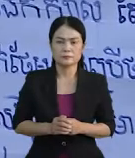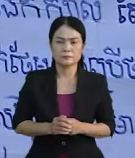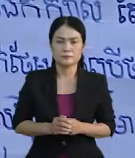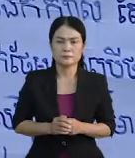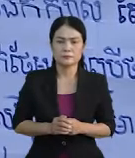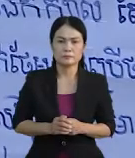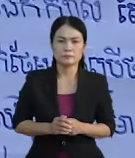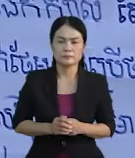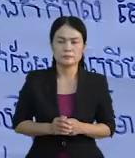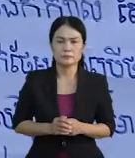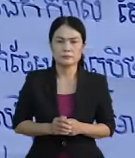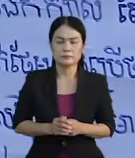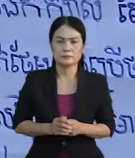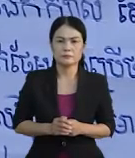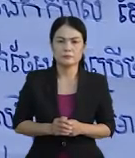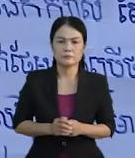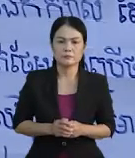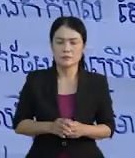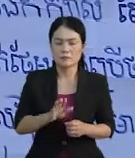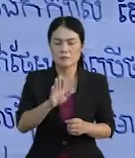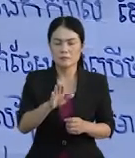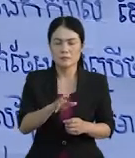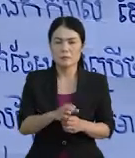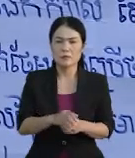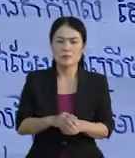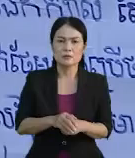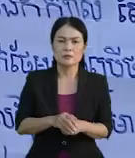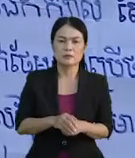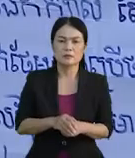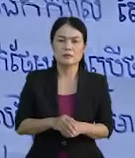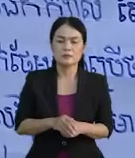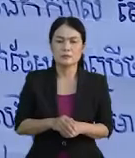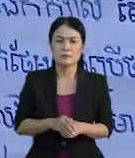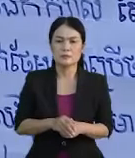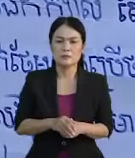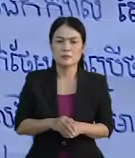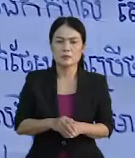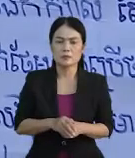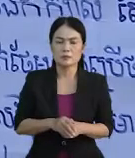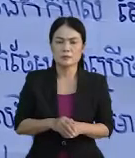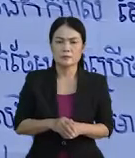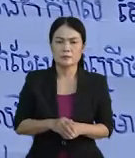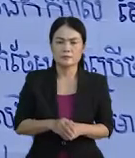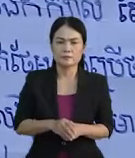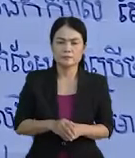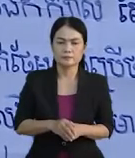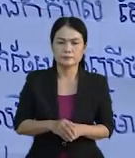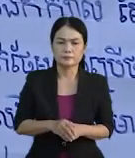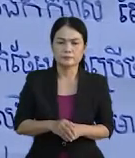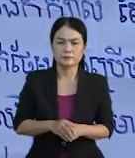và quạt bàn dục quạt chúng tôi quạt dục phlương á